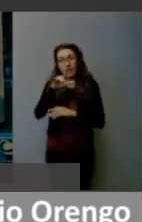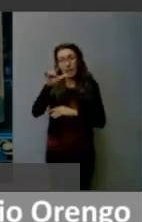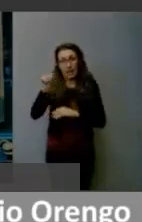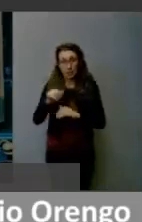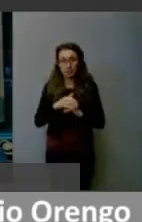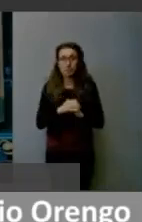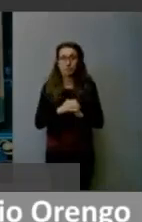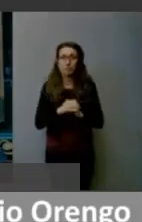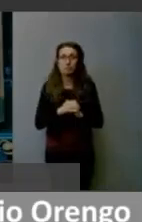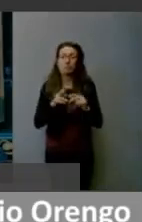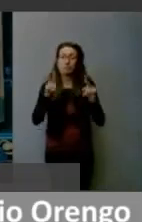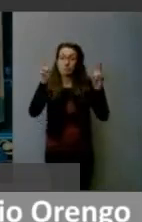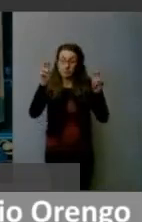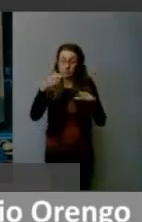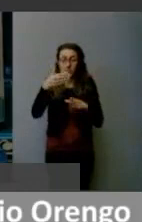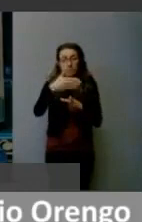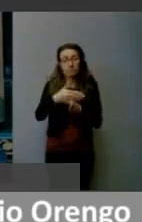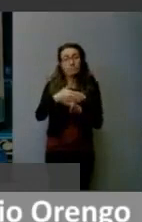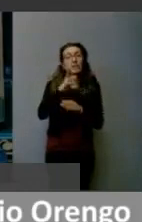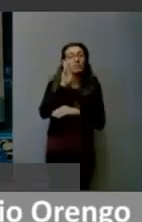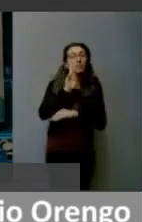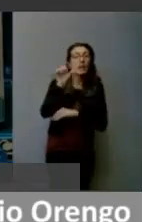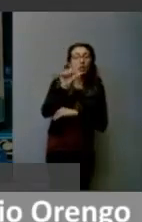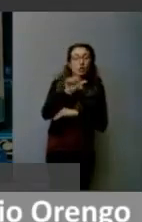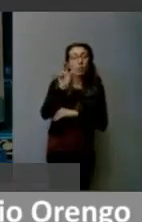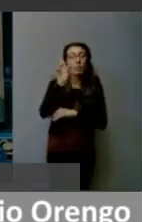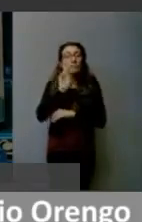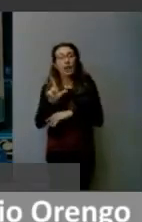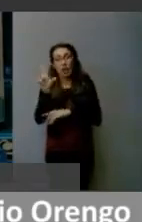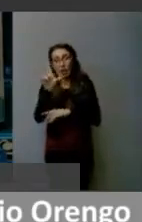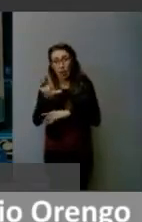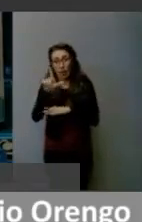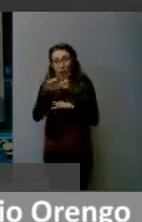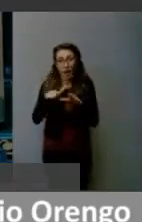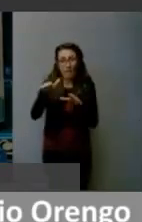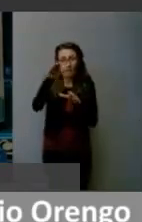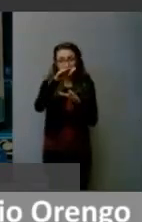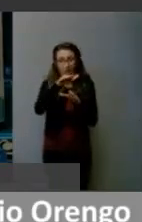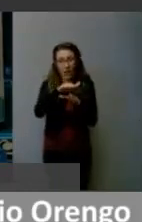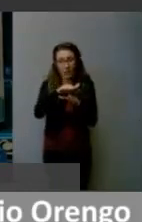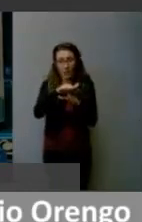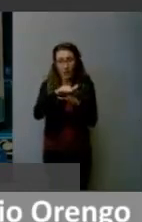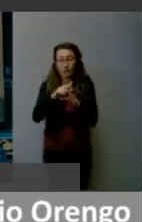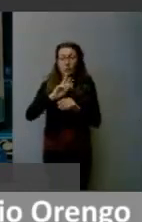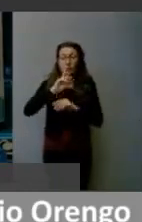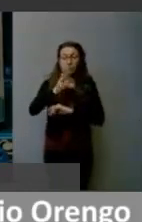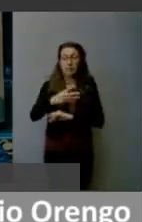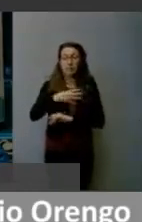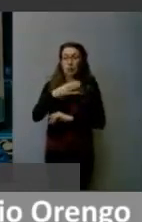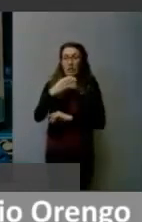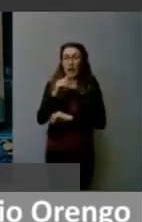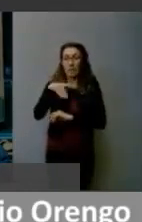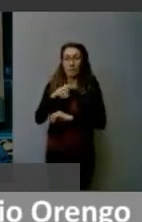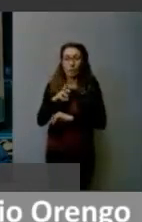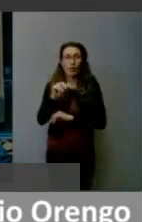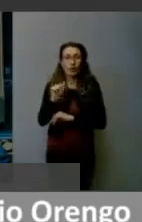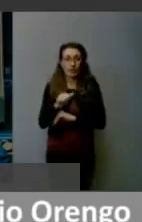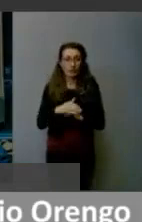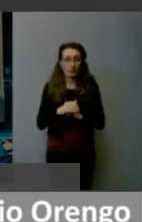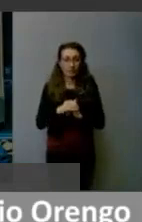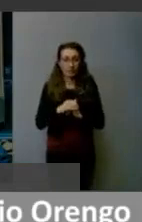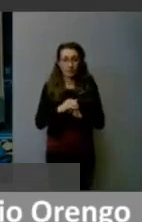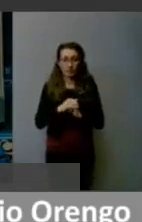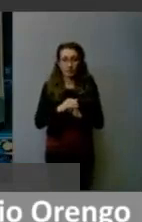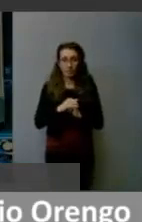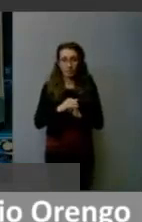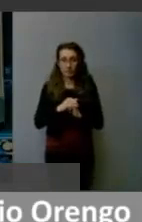avvallamento, sede stradale, incrocio via Struppa, via Lucarno. Risponderà l'assessore Campora. Prego, consigliere Villa.